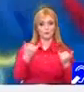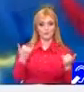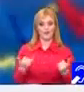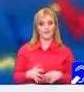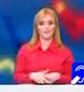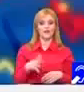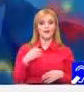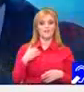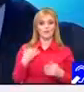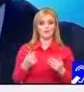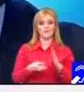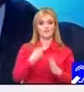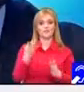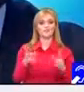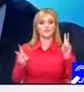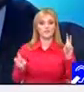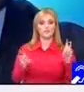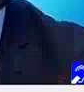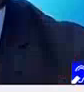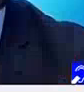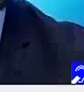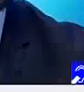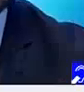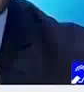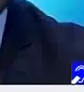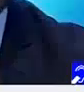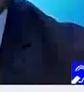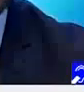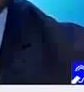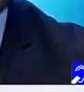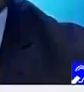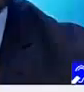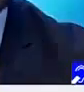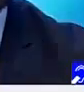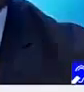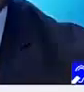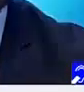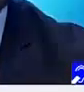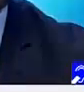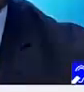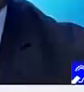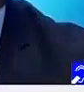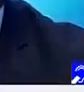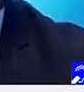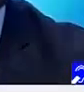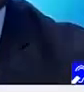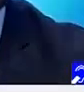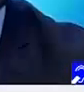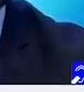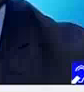va aborda cu invitații săi. Bună seara, Vasile! Bună seara, Stella! Bună seara, domnilor și domnilor! Pentru că e